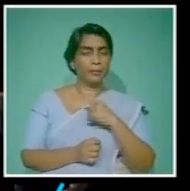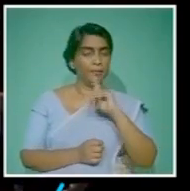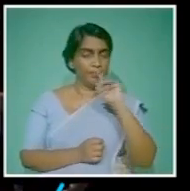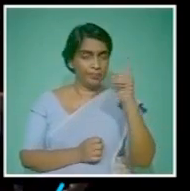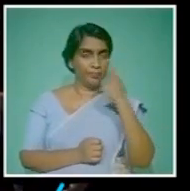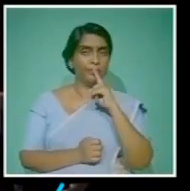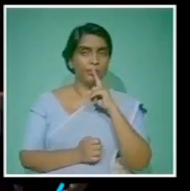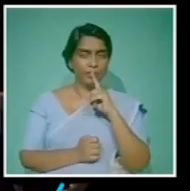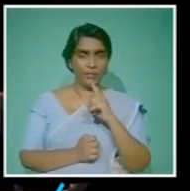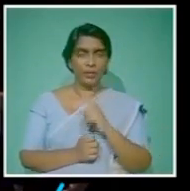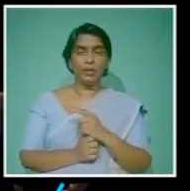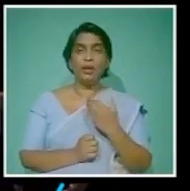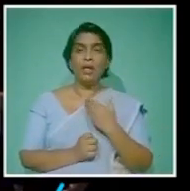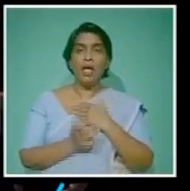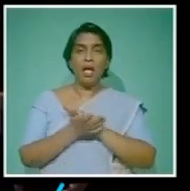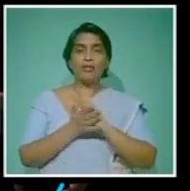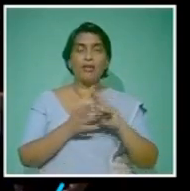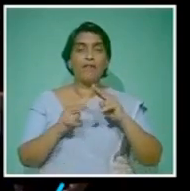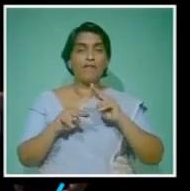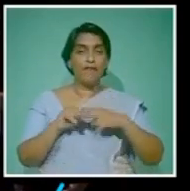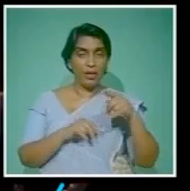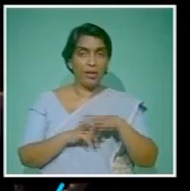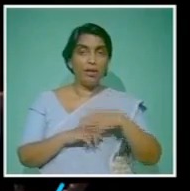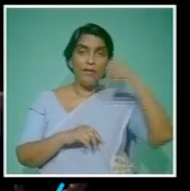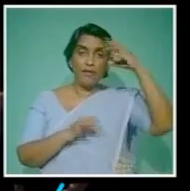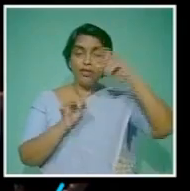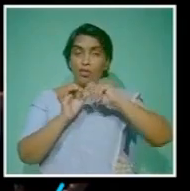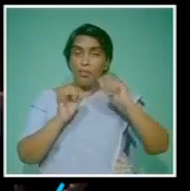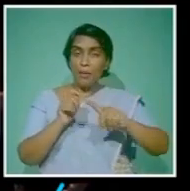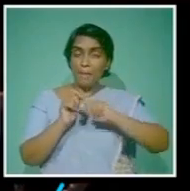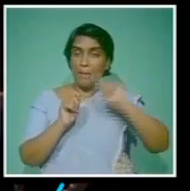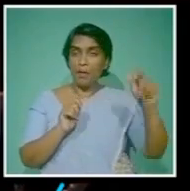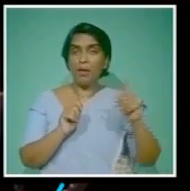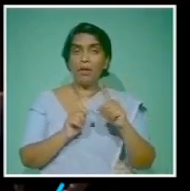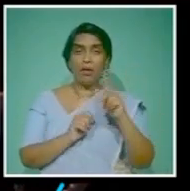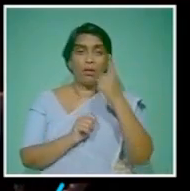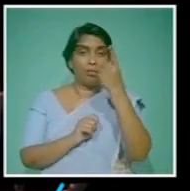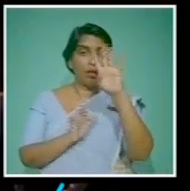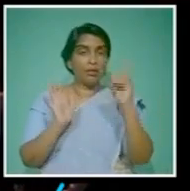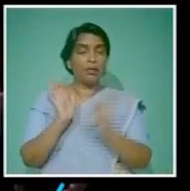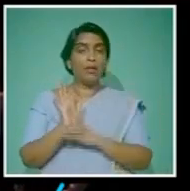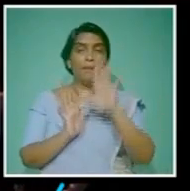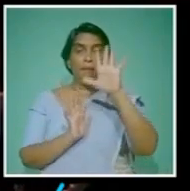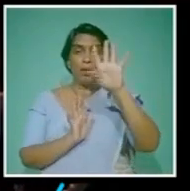කියන්නම් අපේ හරින් ප්‍රාන්දු මැතිතුමා යටතේ විදුලි බල මණ්ඩලයේ ගෙවීමට ඇති මුදල් රුපියල්